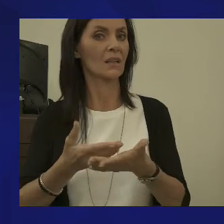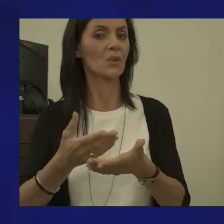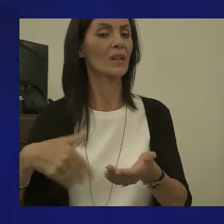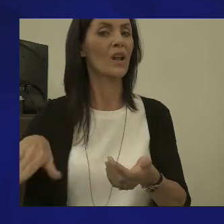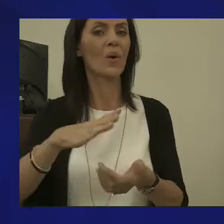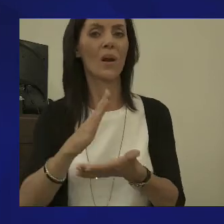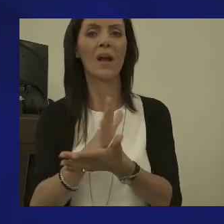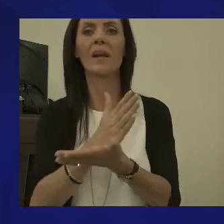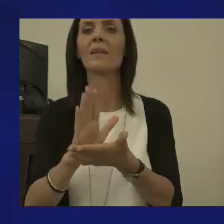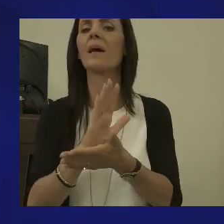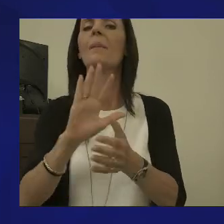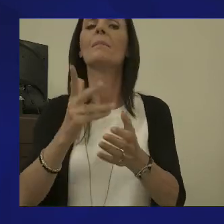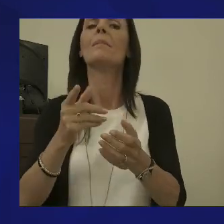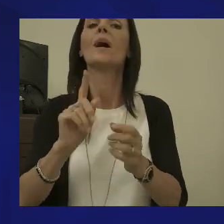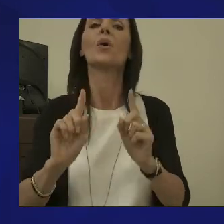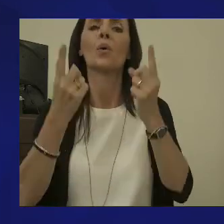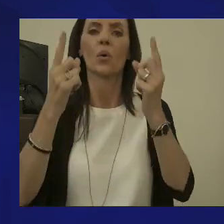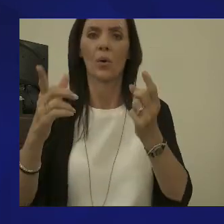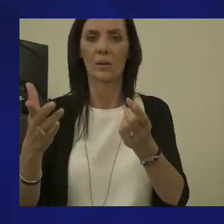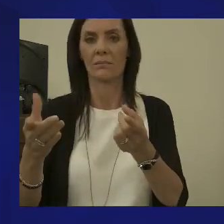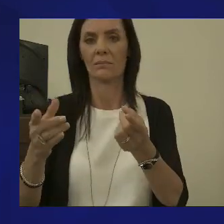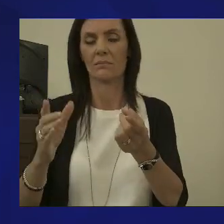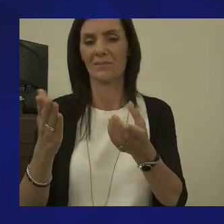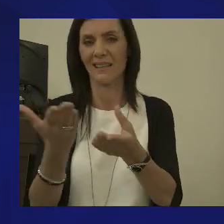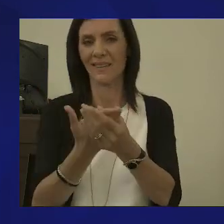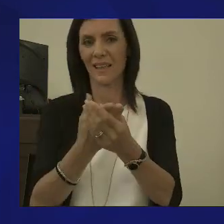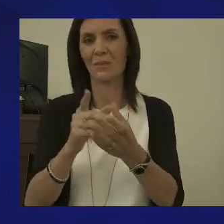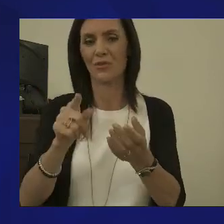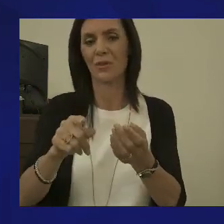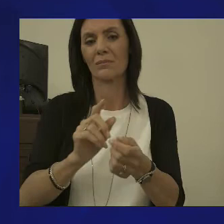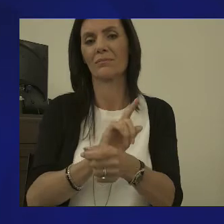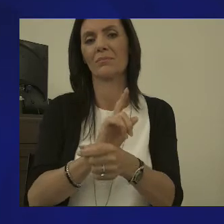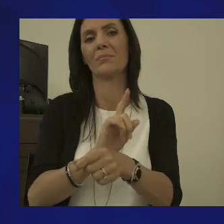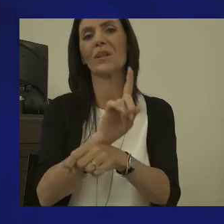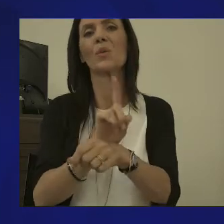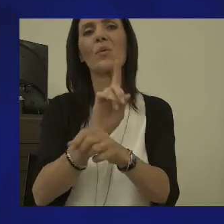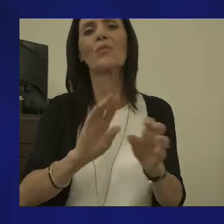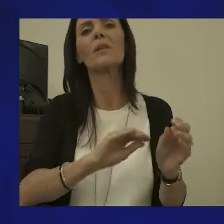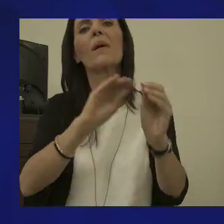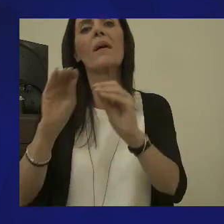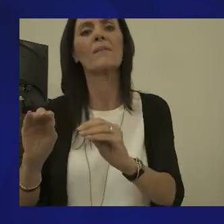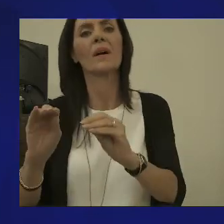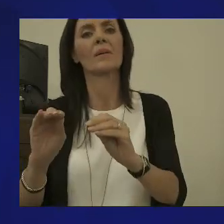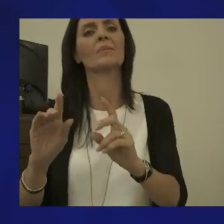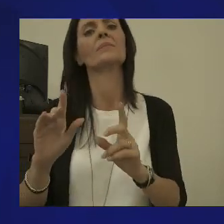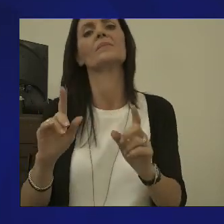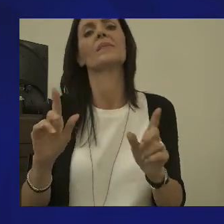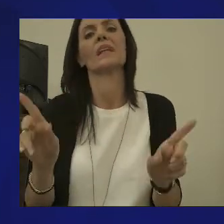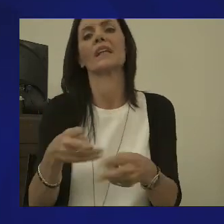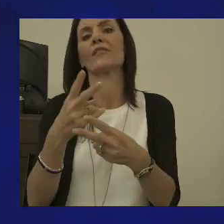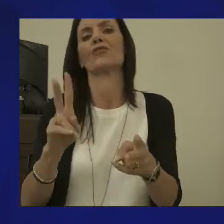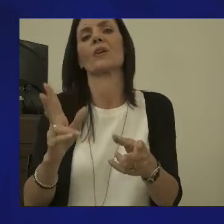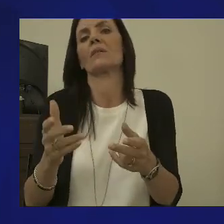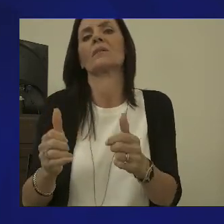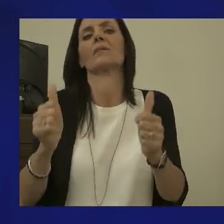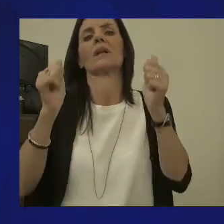שמתקבלת למה קורה בתיקים שנמצאים בתקופת מעבר. יש הסתמכות שלטונית, אי אפשר ללכת אחורה עם הדברים